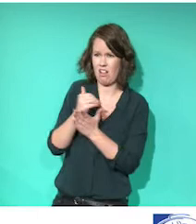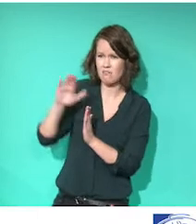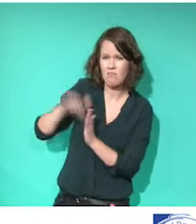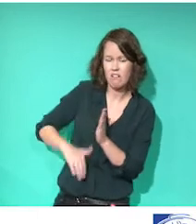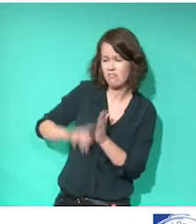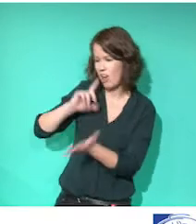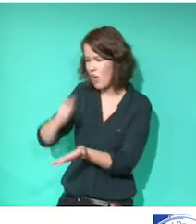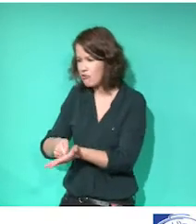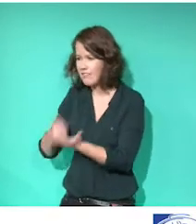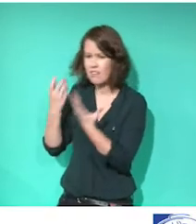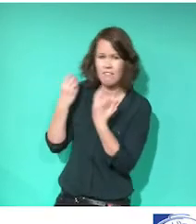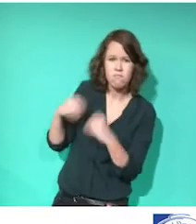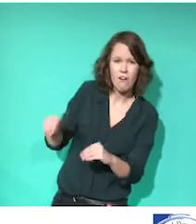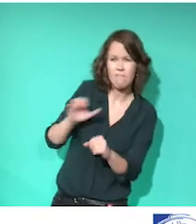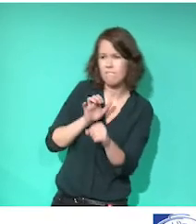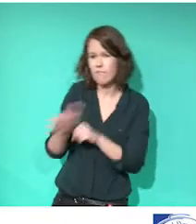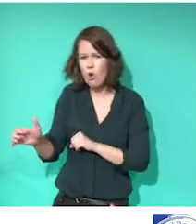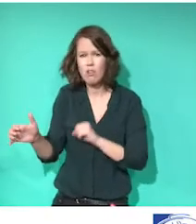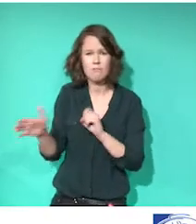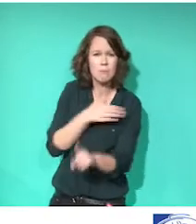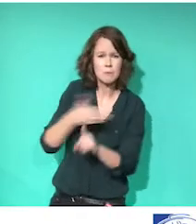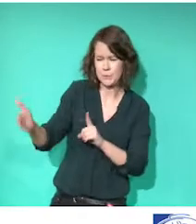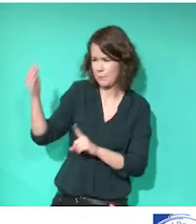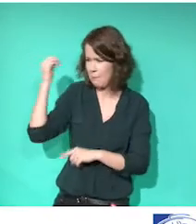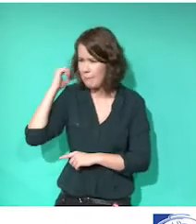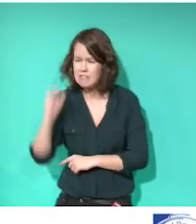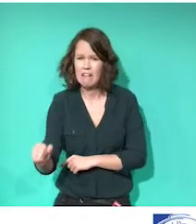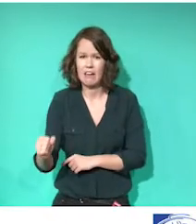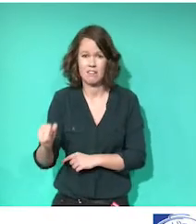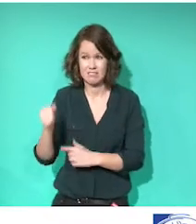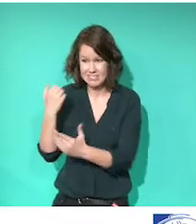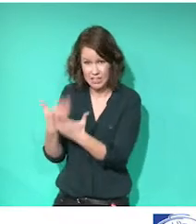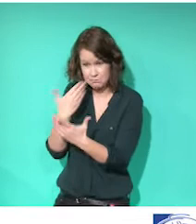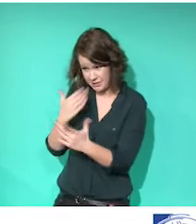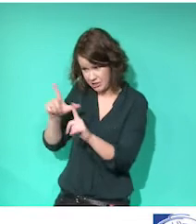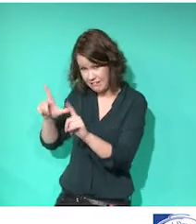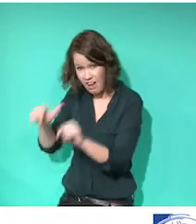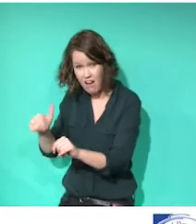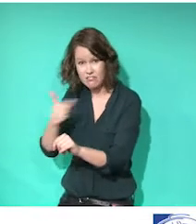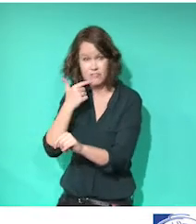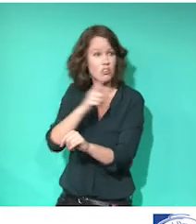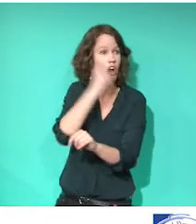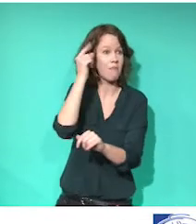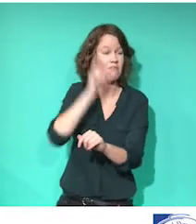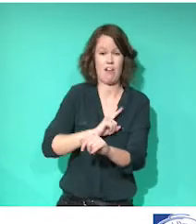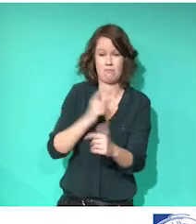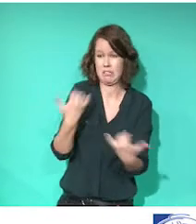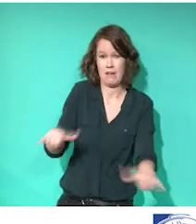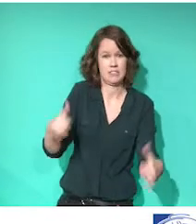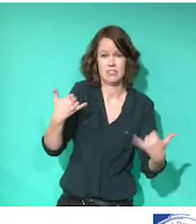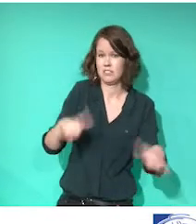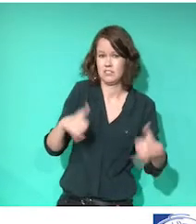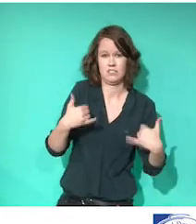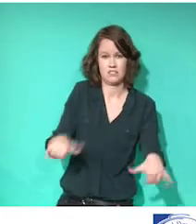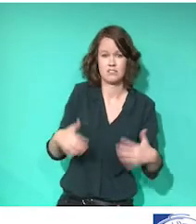achetées, insultées, violées, battues, massacrées, l'égalité réelle entre les femmes et les hommes restera lettre morte. À peine